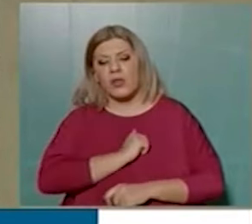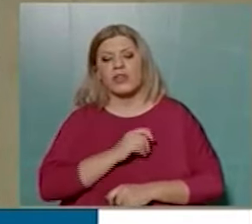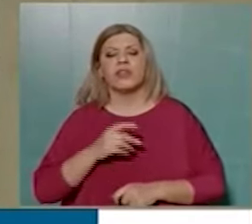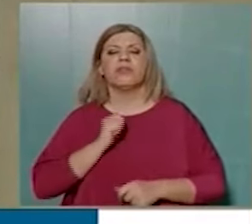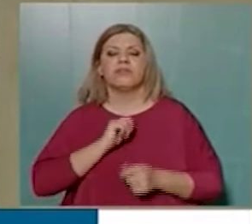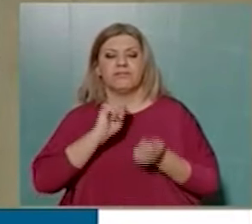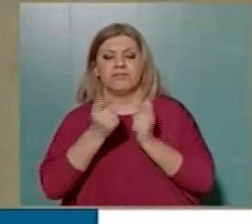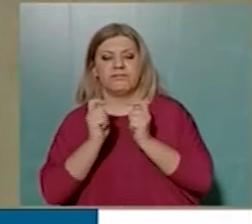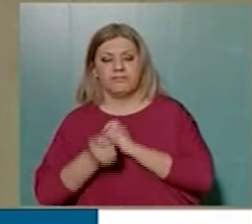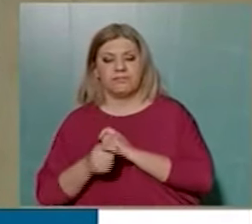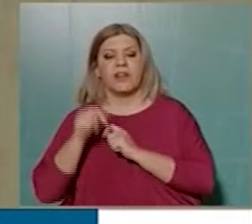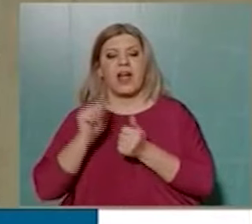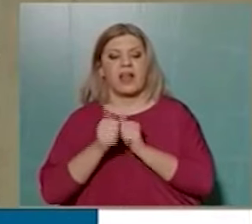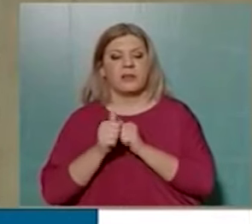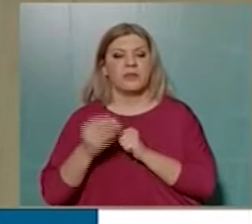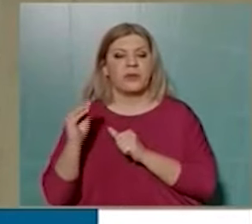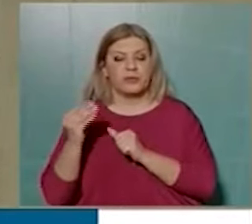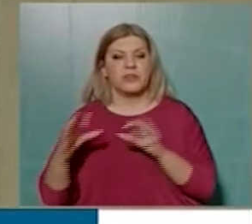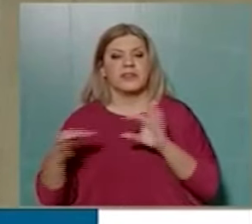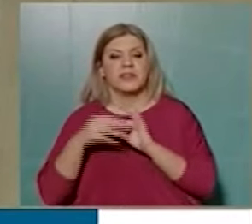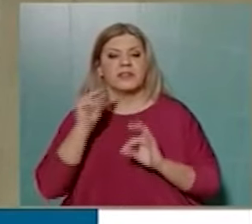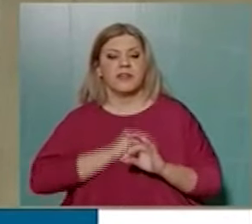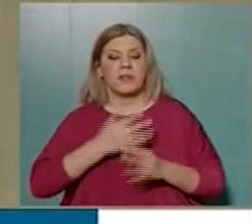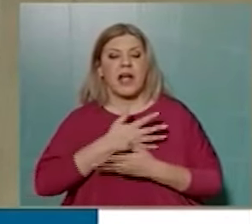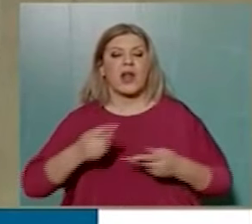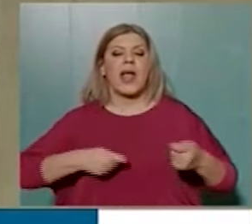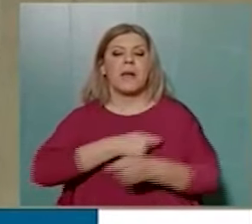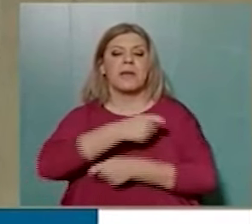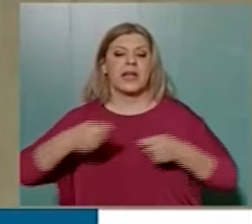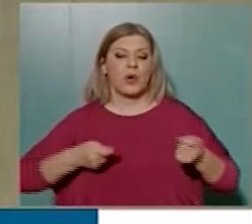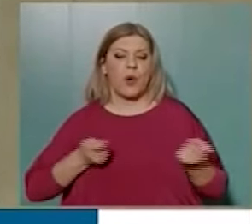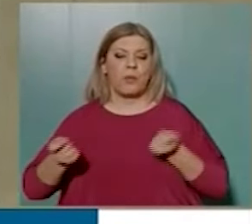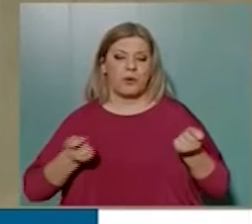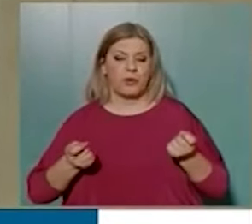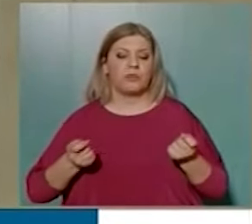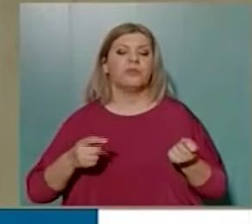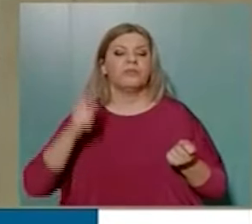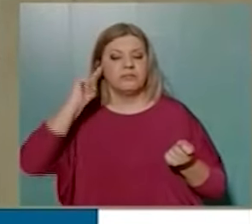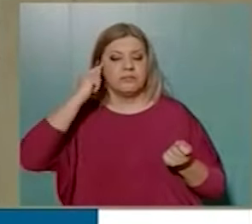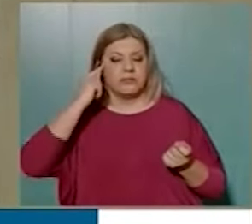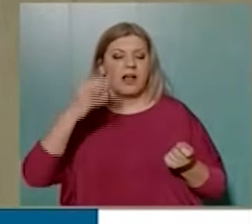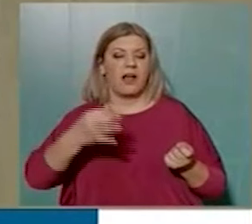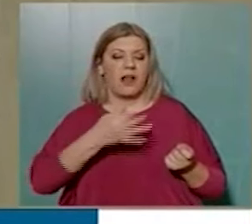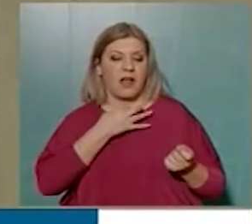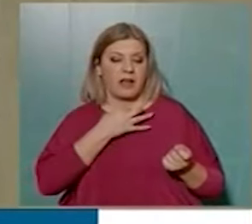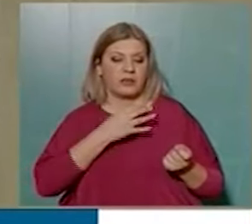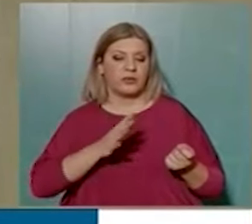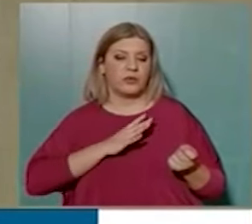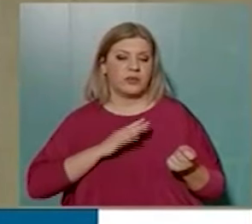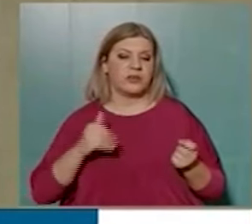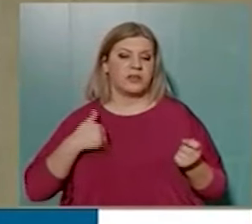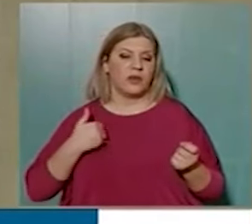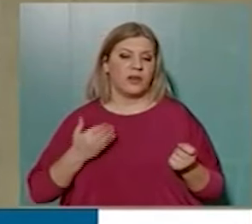της σύνδεσης του αθλητισμού και του πολιτισμού με τα συμφέροντα μεγάλων επιχειρηματικών ομίλων που λυμαίνονται αυτές τις ανάγκες του λαού και της